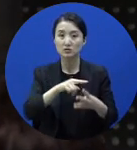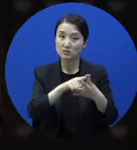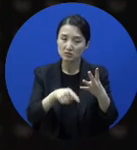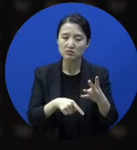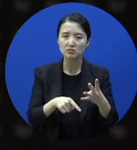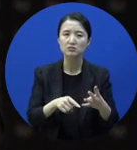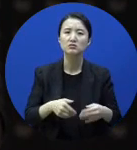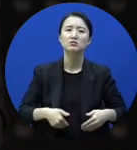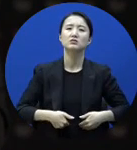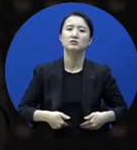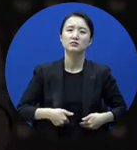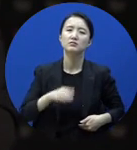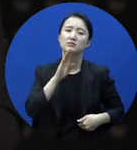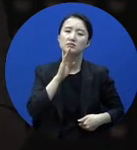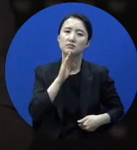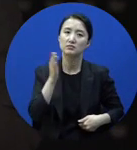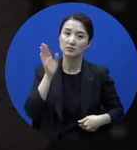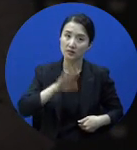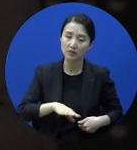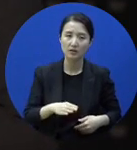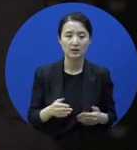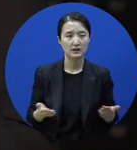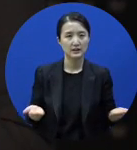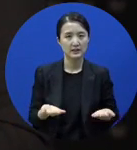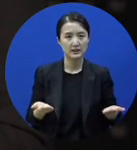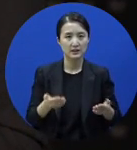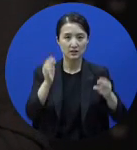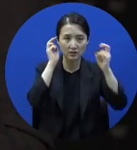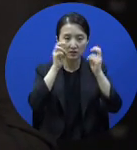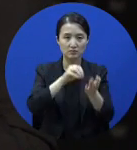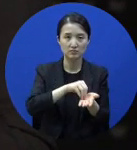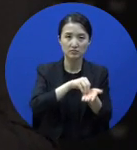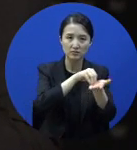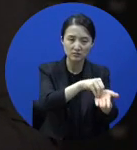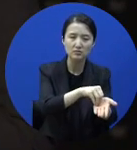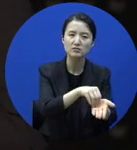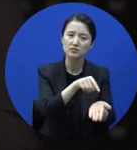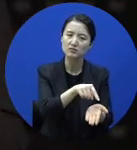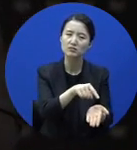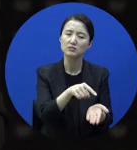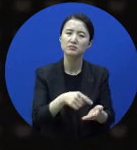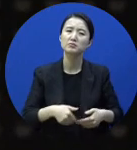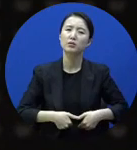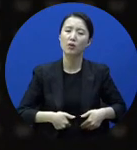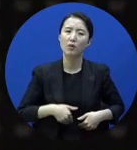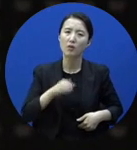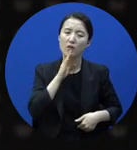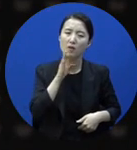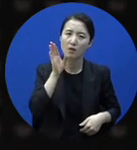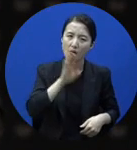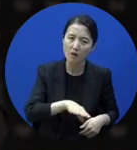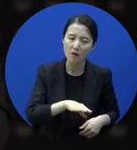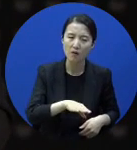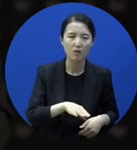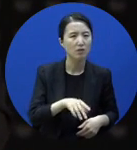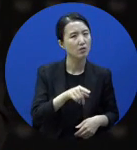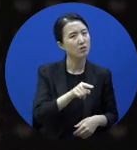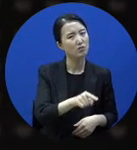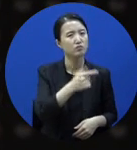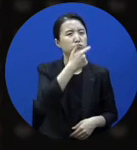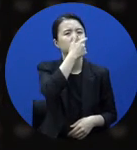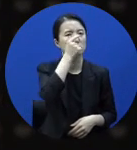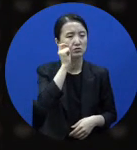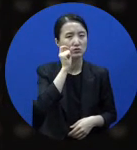그래서 그거를 좀 더 달리 생각해야 될 부분이 있다라는 이야기고요. 저도 어떻게 보면 좀 미리 준비했던